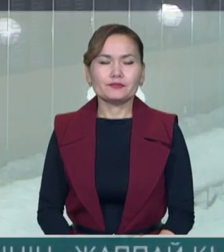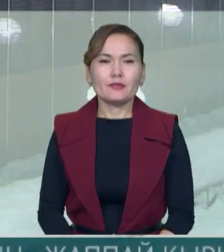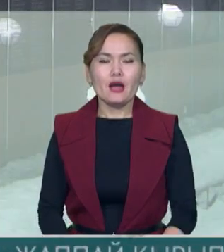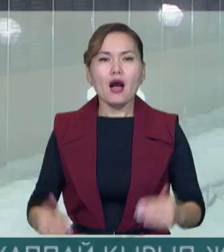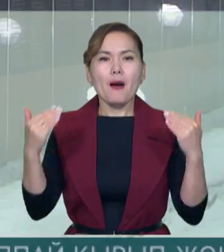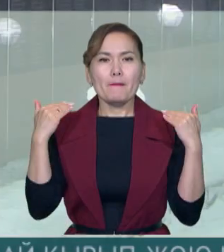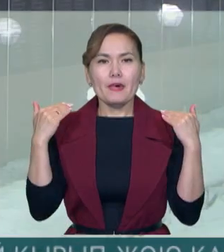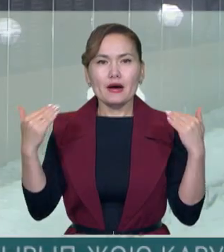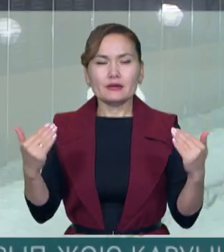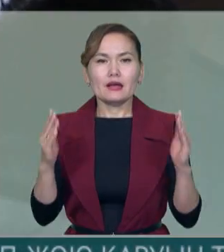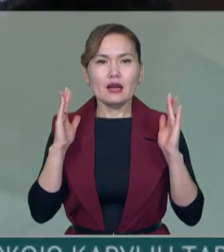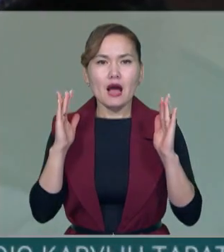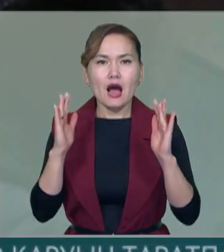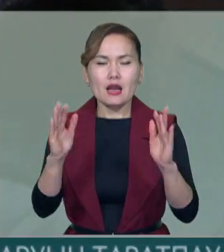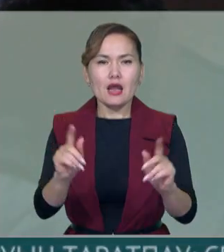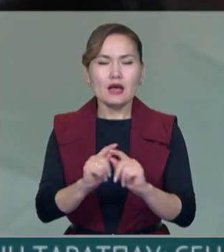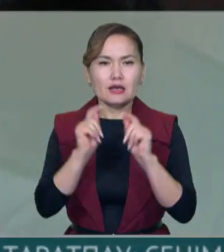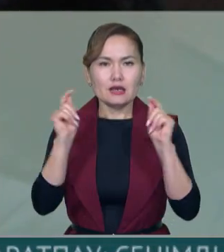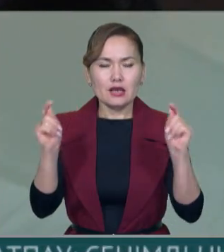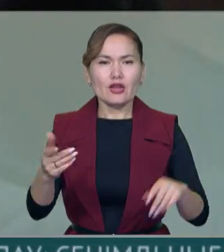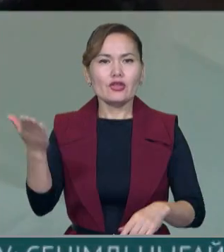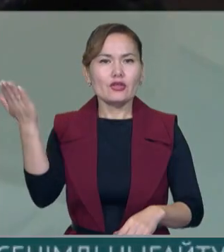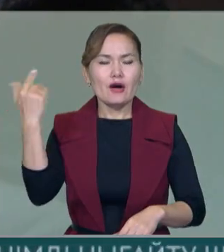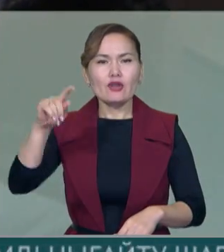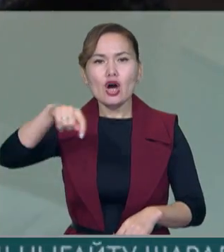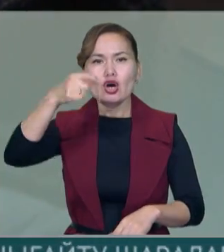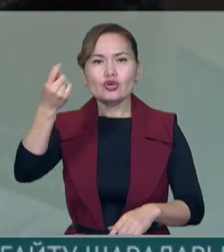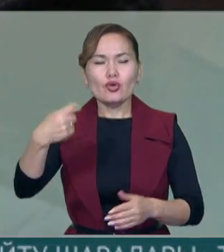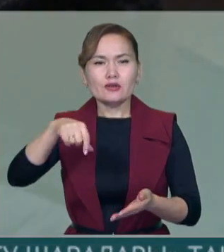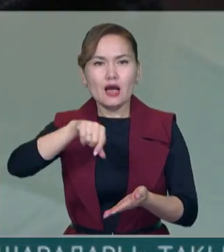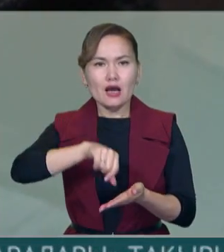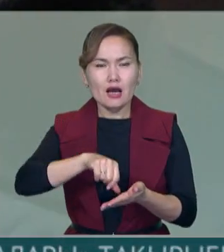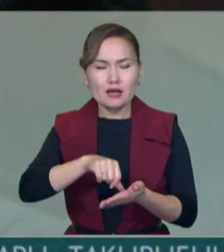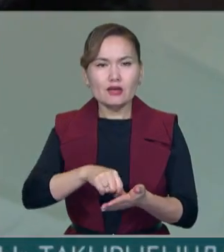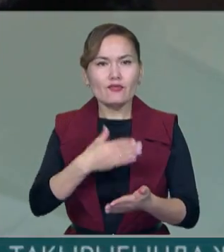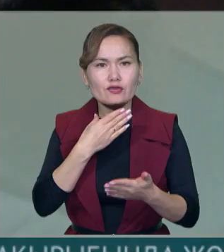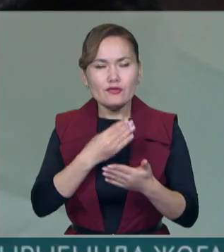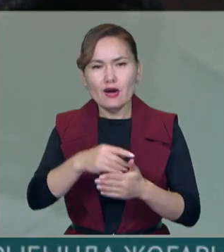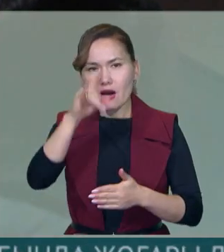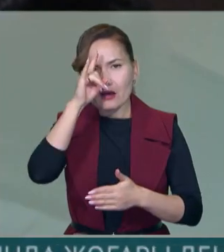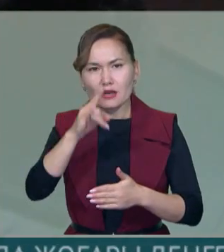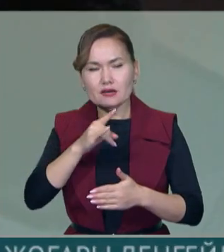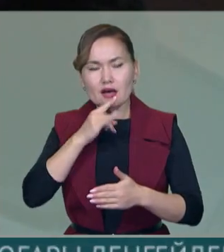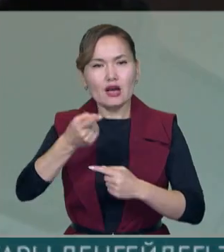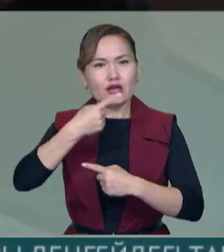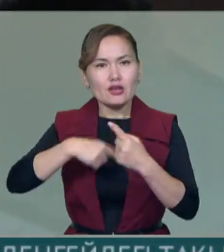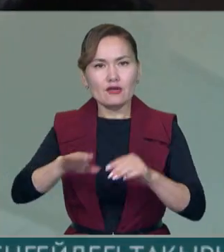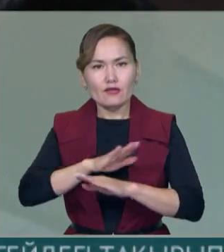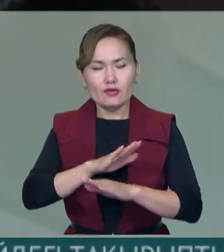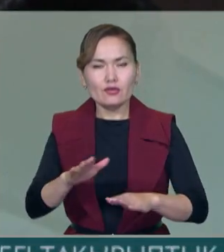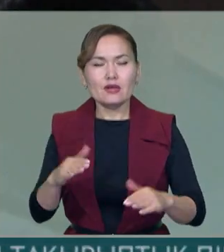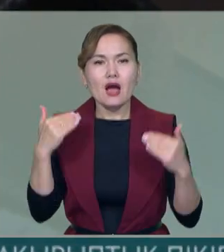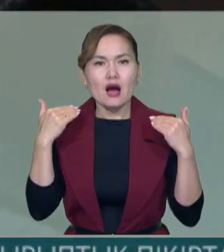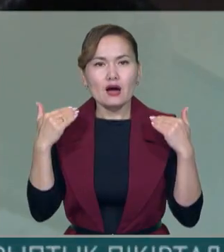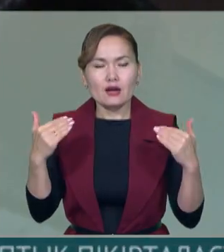Батырлар аллеясы болғаннан кейін кезіндегі соғысқа аттанып қайтпай қалған ата-бабаларымыздың бәрінің жаңа тізімдерін түгел